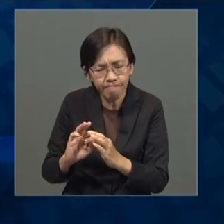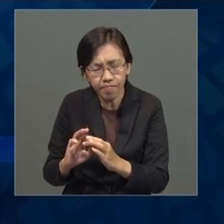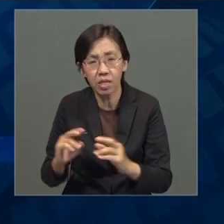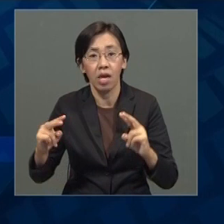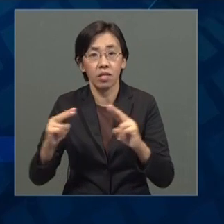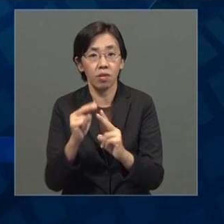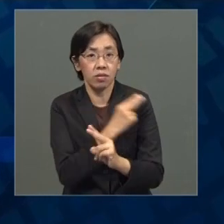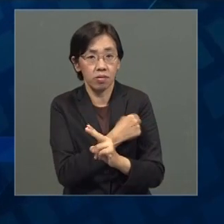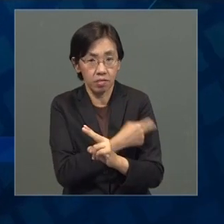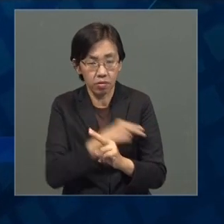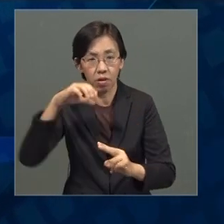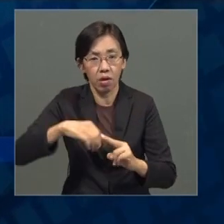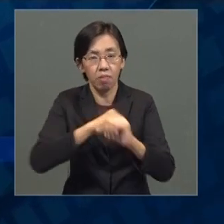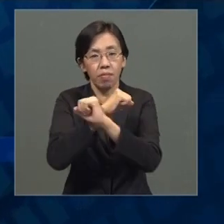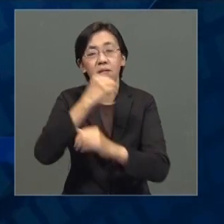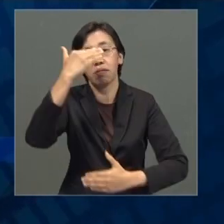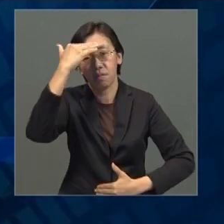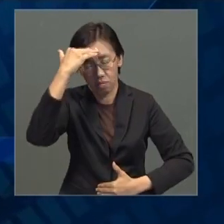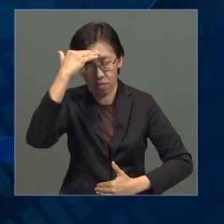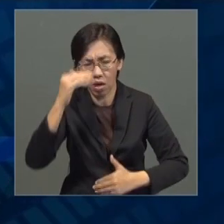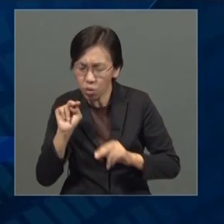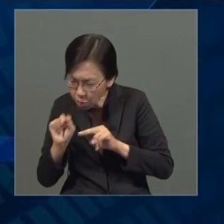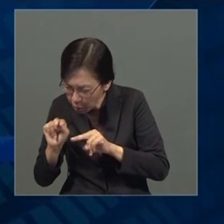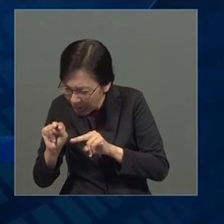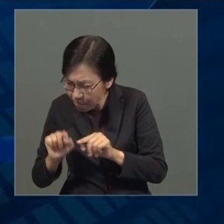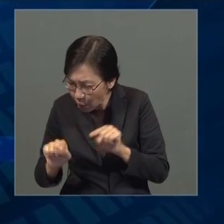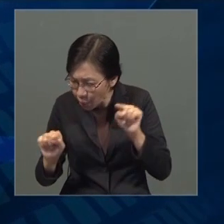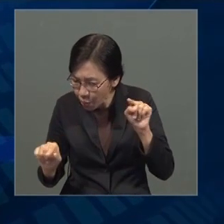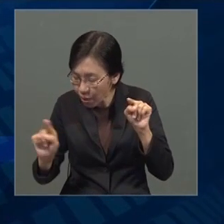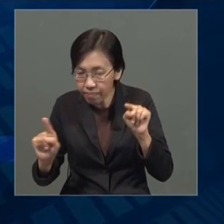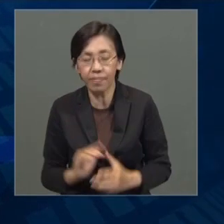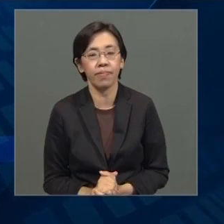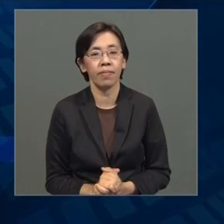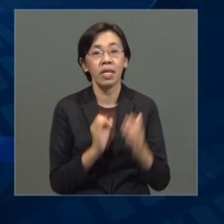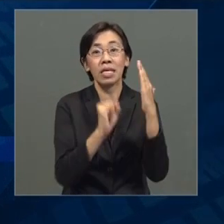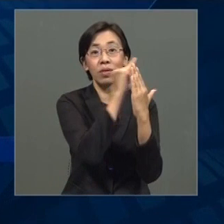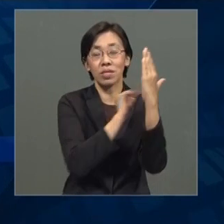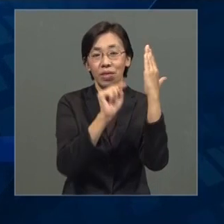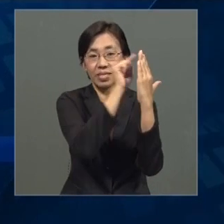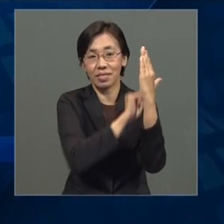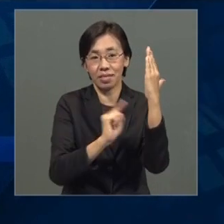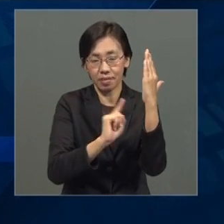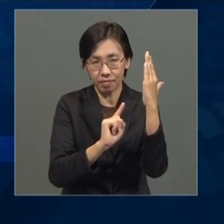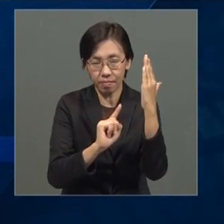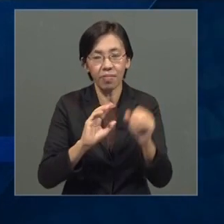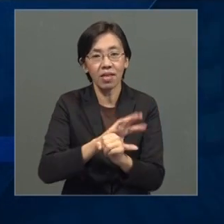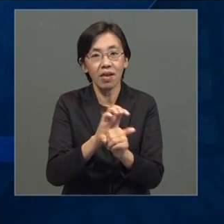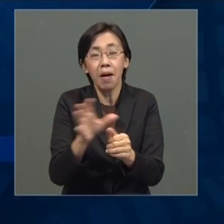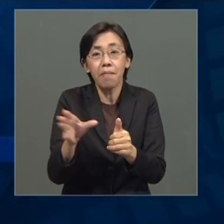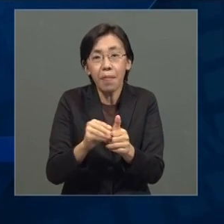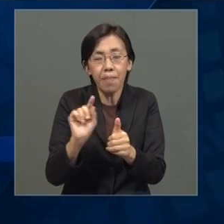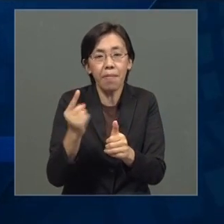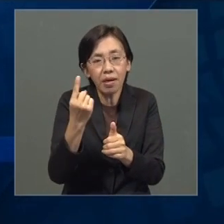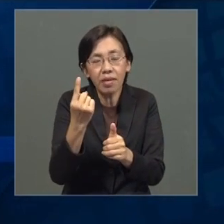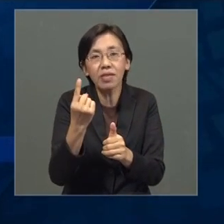ควบคุมโรคด้วยนะคะไปดูรายละเอียดในแต่ละจังหวัดกันนิดนึงนะคะในส่วนของผู้ติดเชื้อรายใหม่ที่